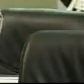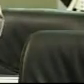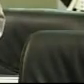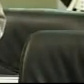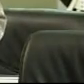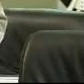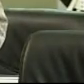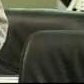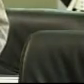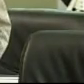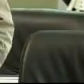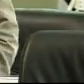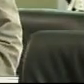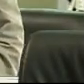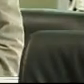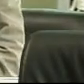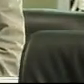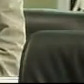rikungapa.